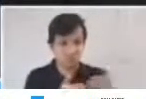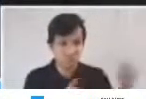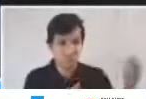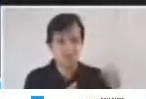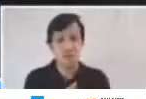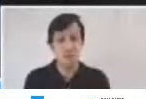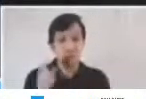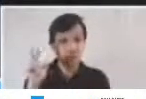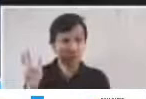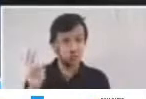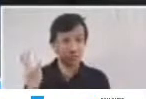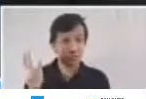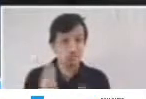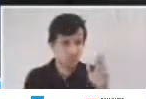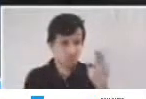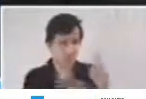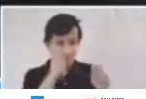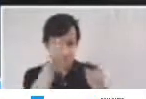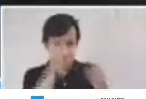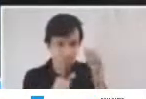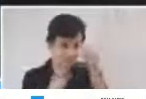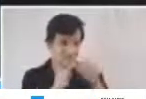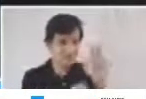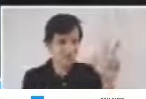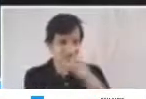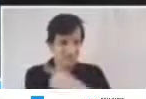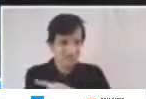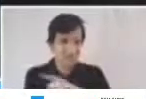po ang gagawing pag-monitor dito ng DTI?